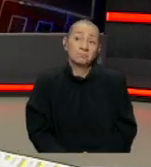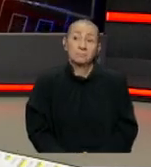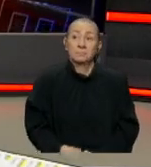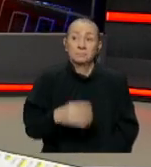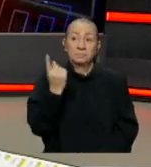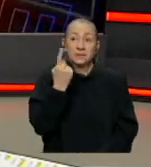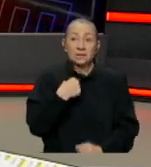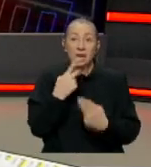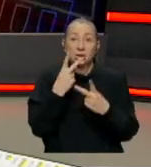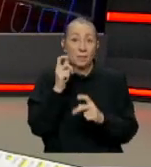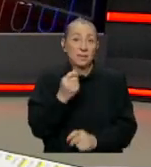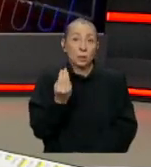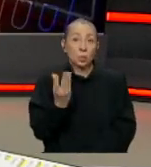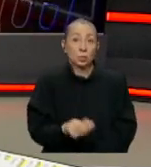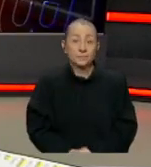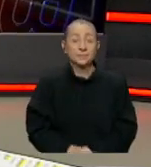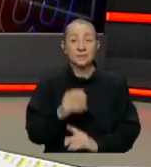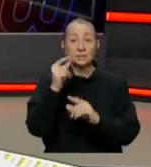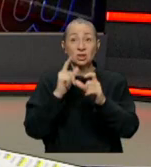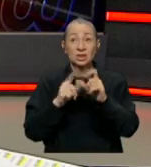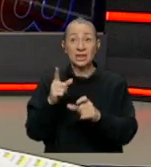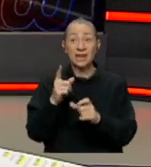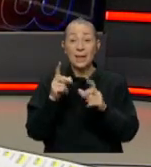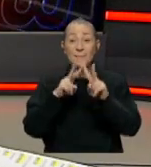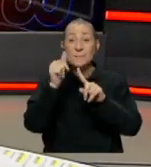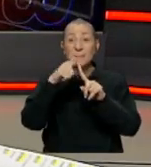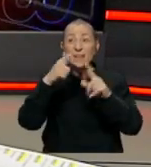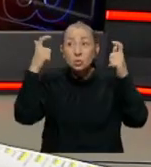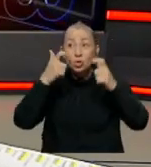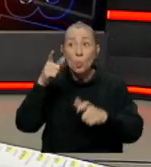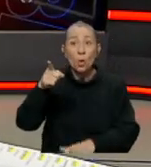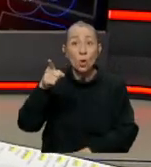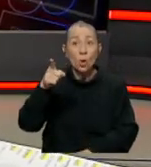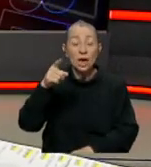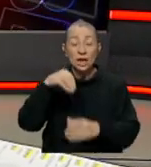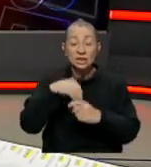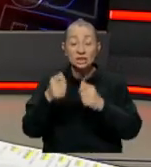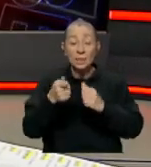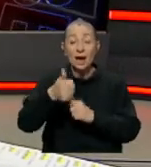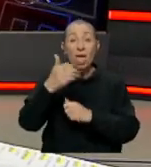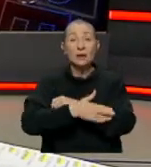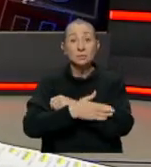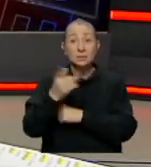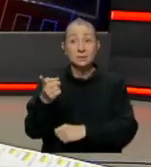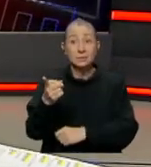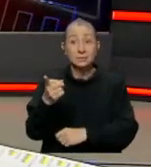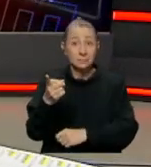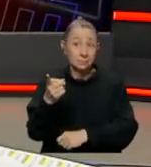Birisi bize izah ederse iyi olur. İsmail Çataklı istihbarattan sorumlu İçişleri Bakan Yardımcısı.